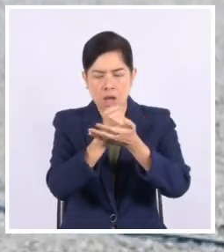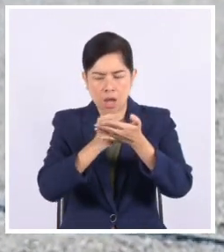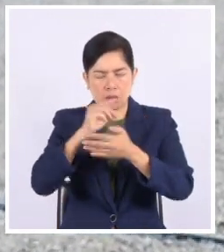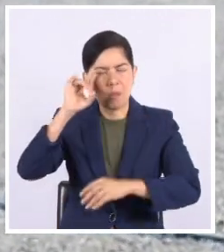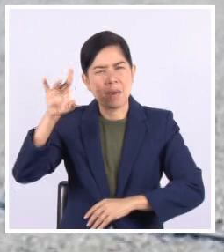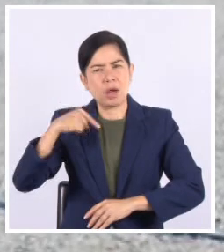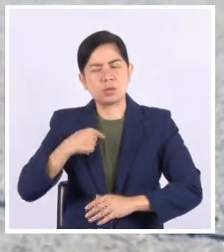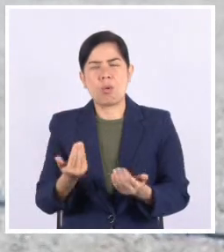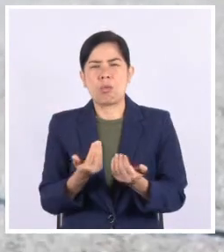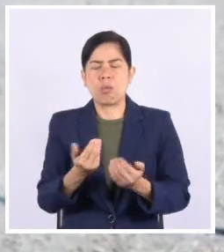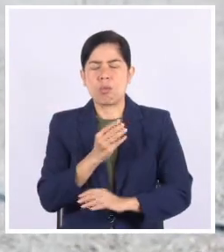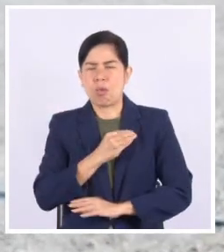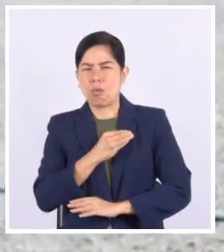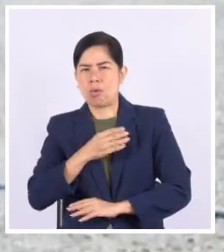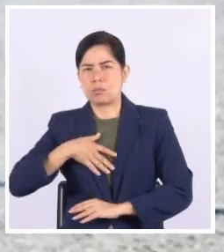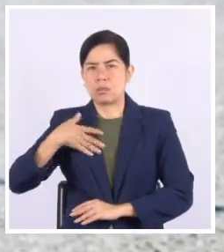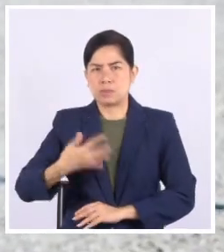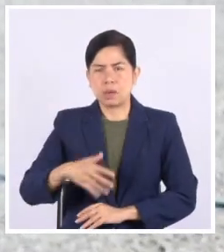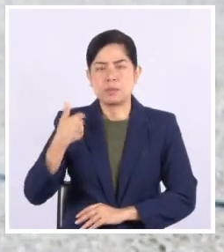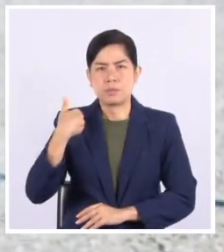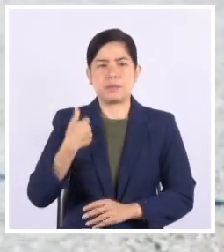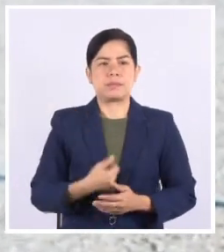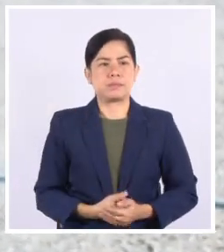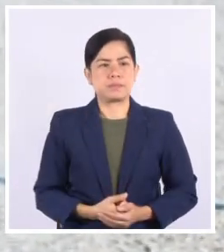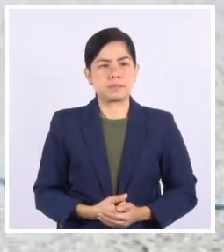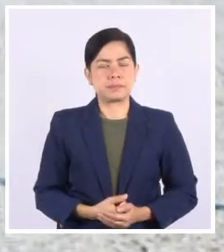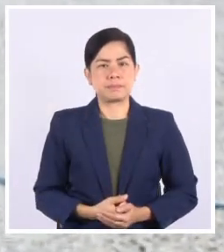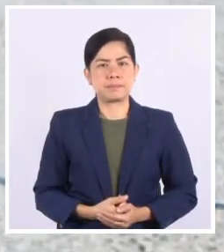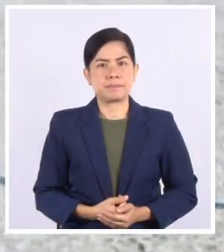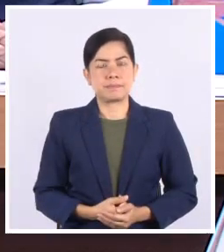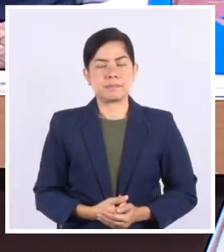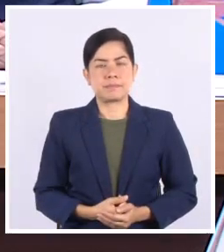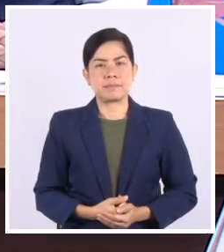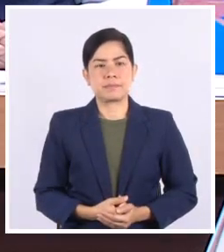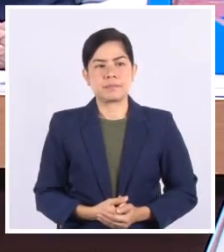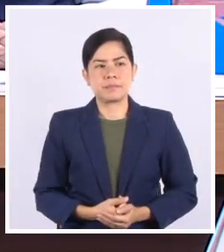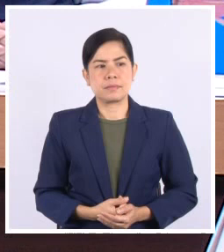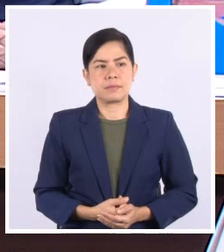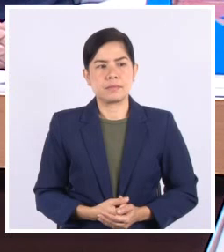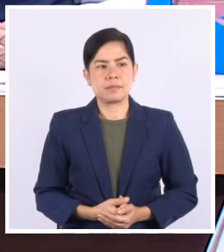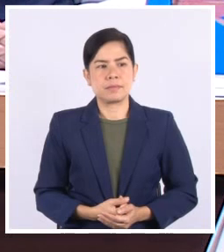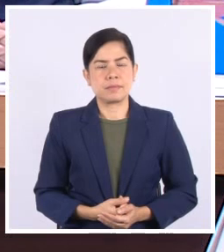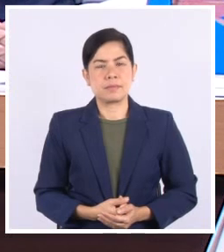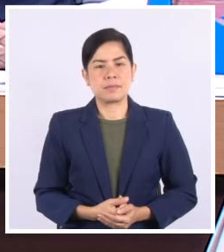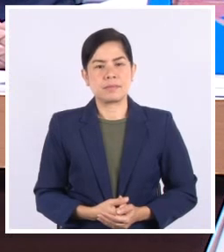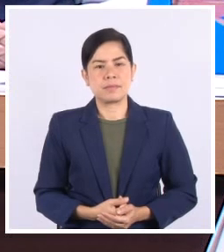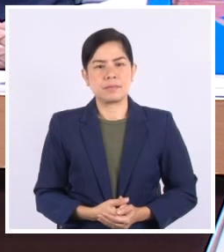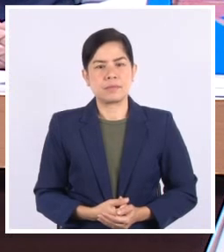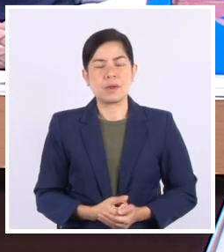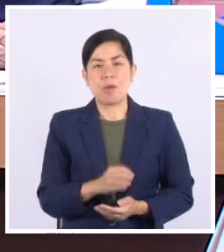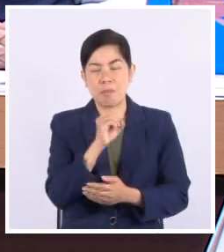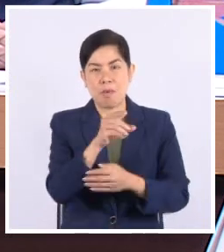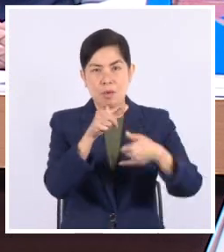มาใช้ชีวิตตามปกติดีกว่าค่ะตกลงประยุทธ์เกี่ยวมันยังไงเน ี่ ย ผมประยุทธ์สั่งเผ